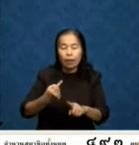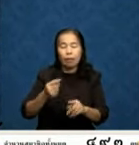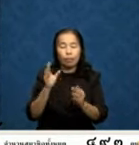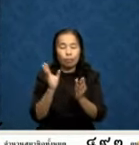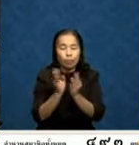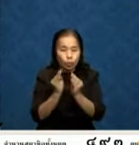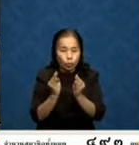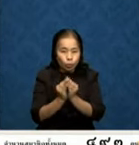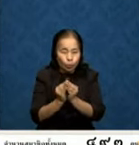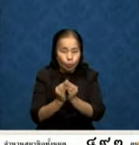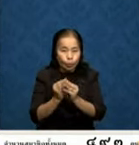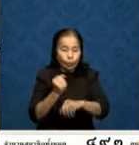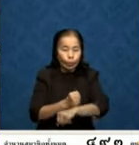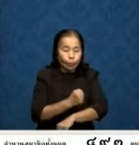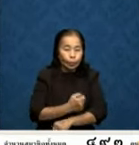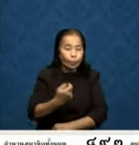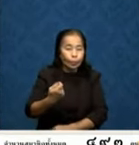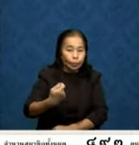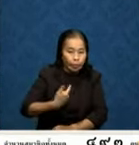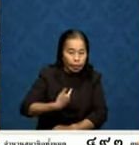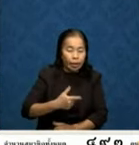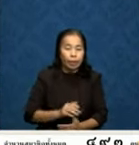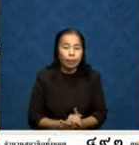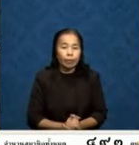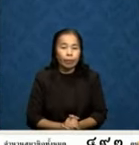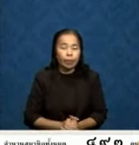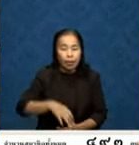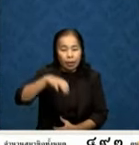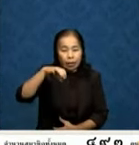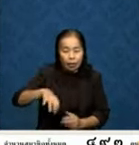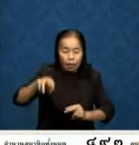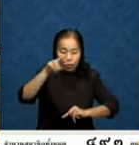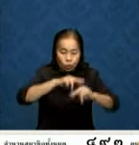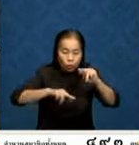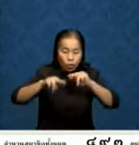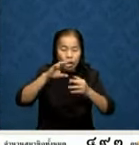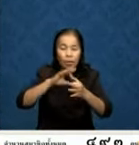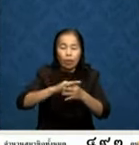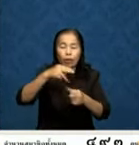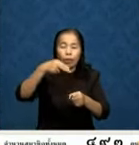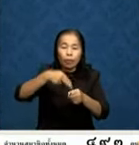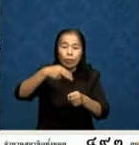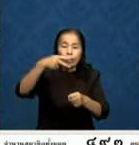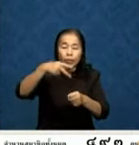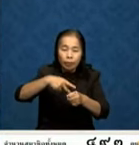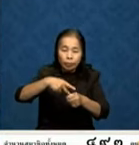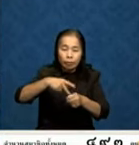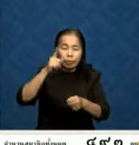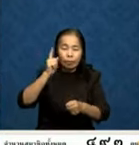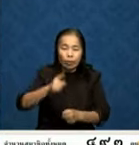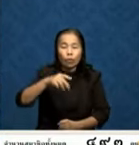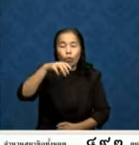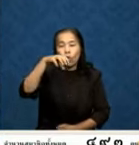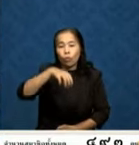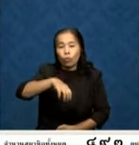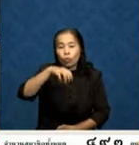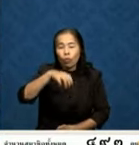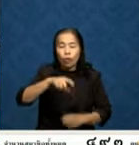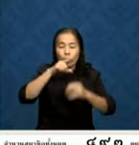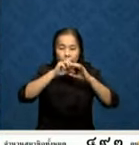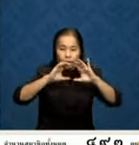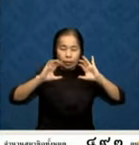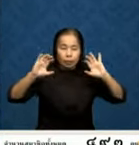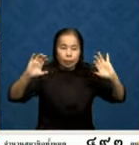ชุมนะครับก็ต้องเรียนว่าสำนักงานกำกับกิจการพลังงานนะครับก็เป็นองค์กรรัฐนะ